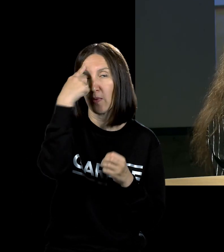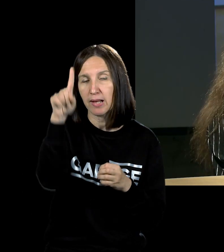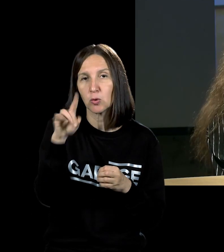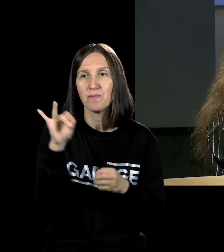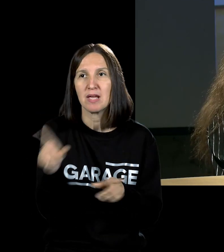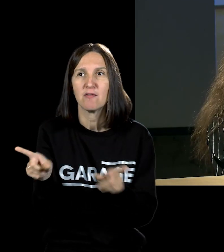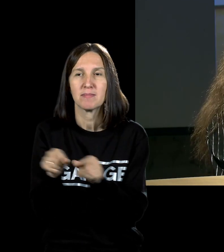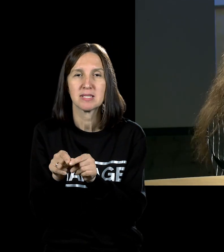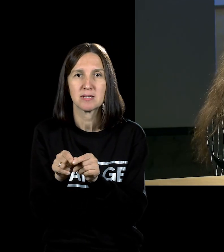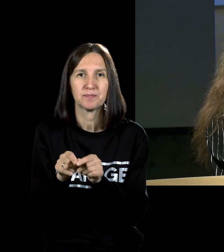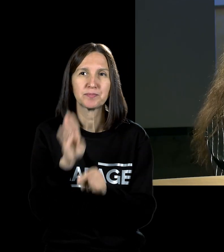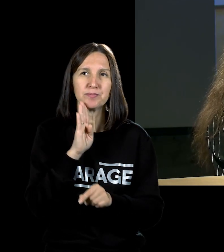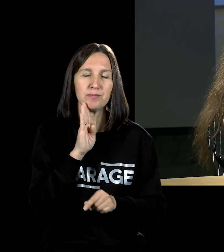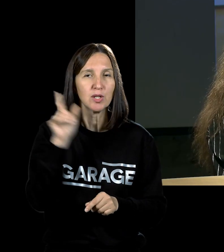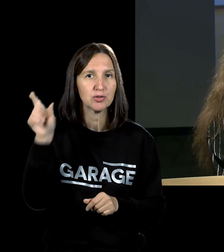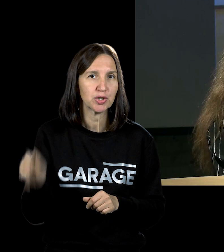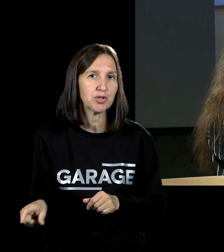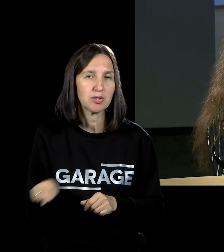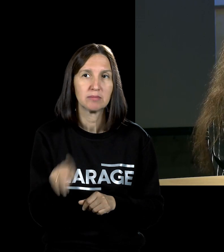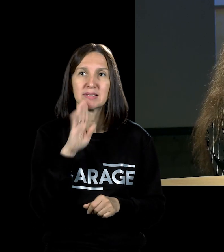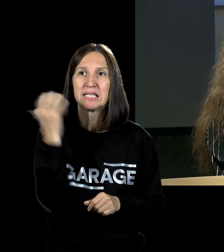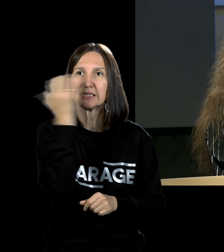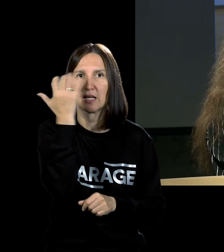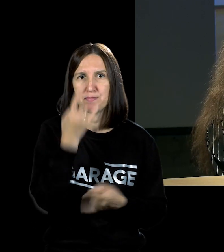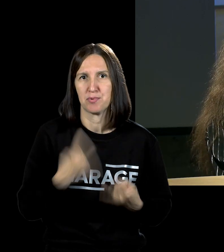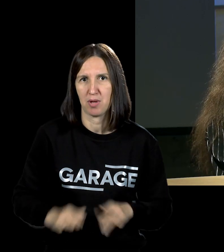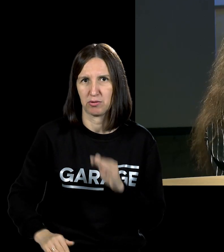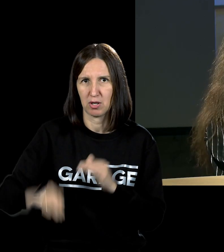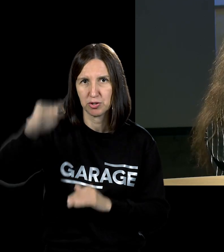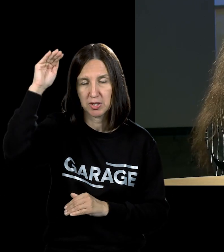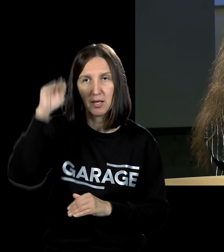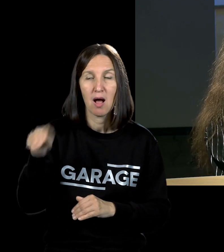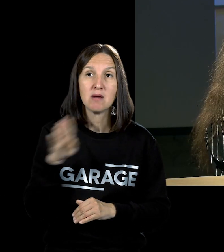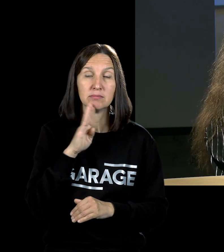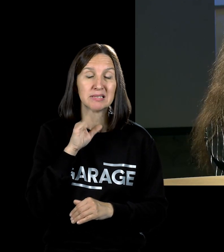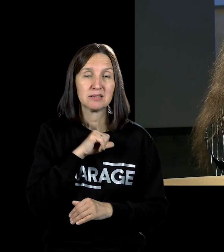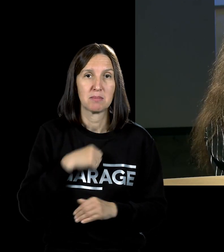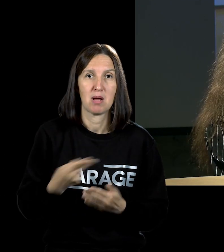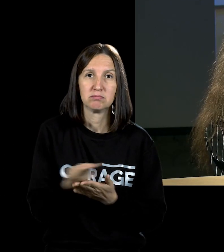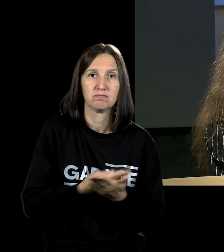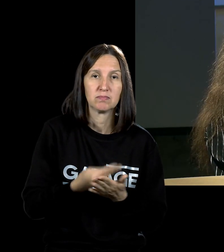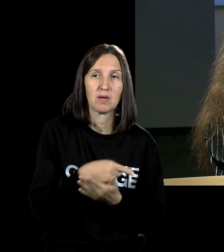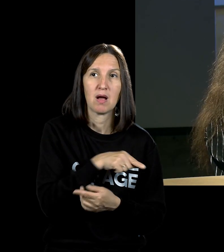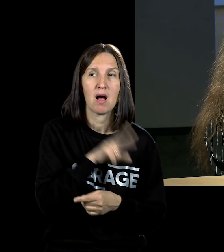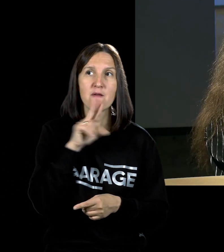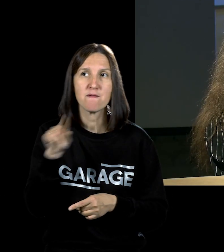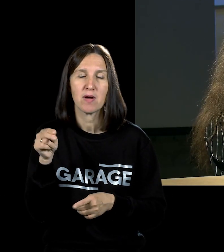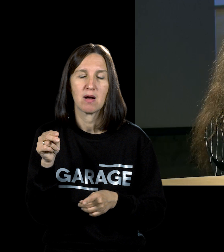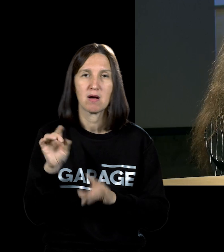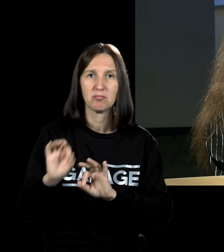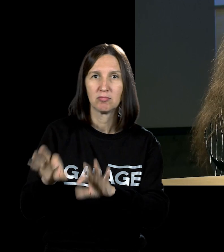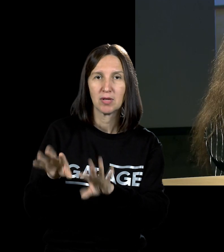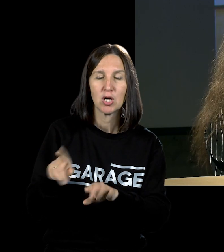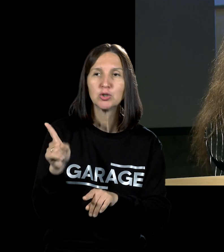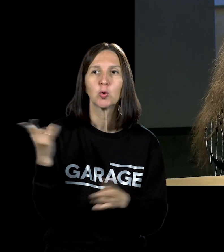с женщиной слепой от рождения, которая создает рисунки под его руководством, которое он как